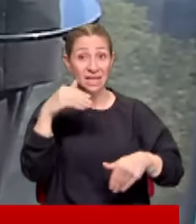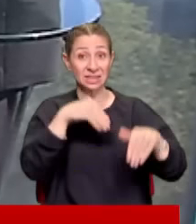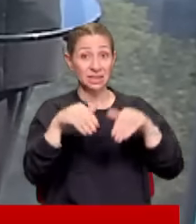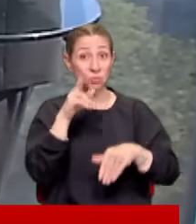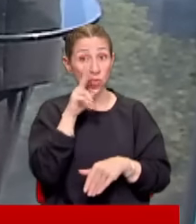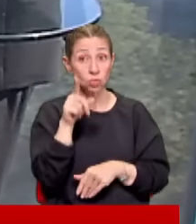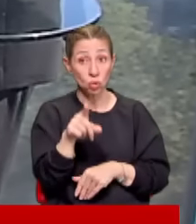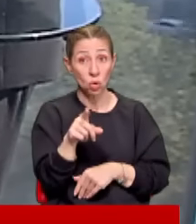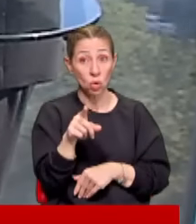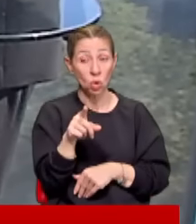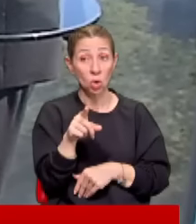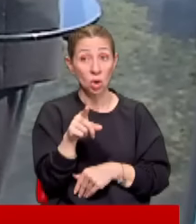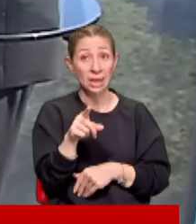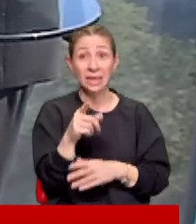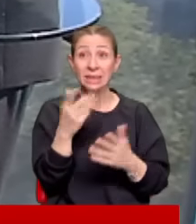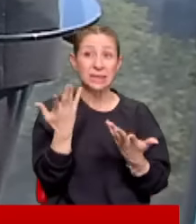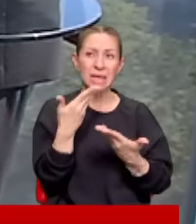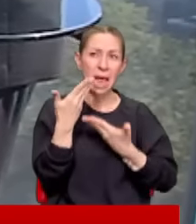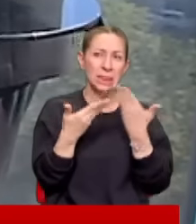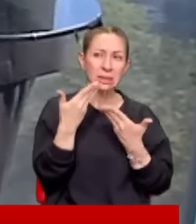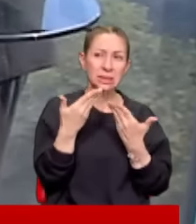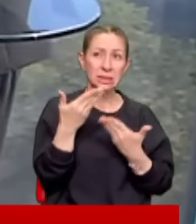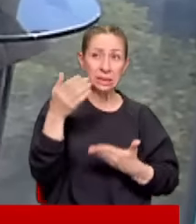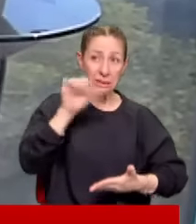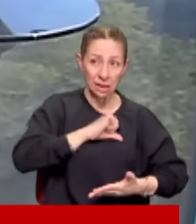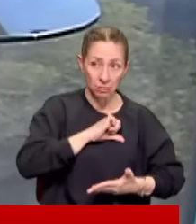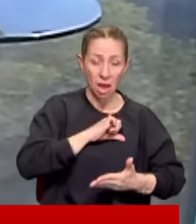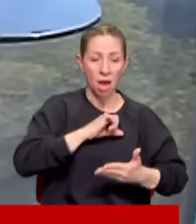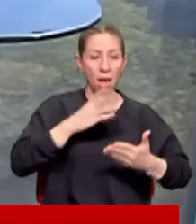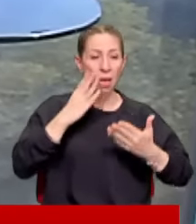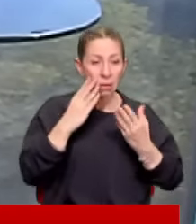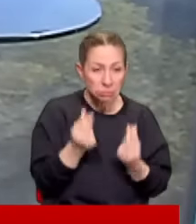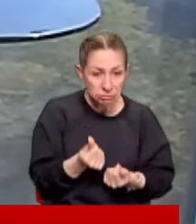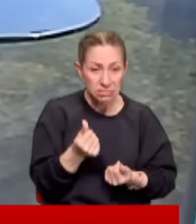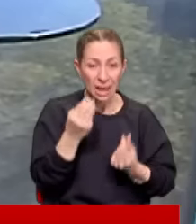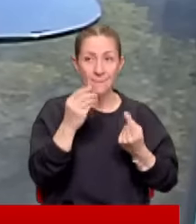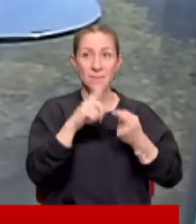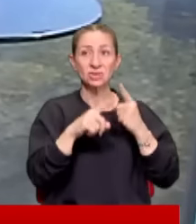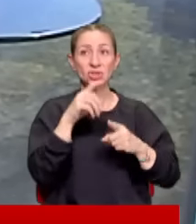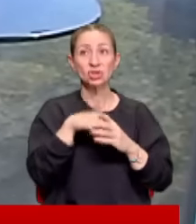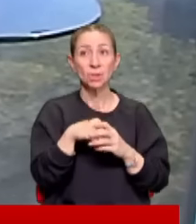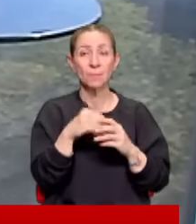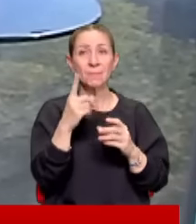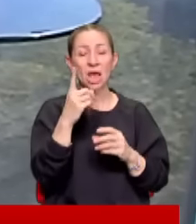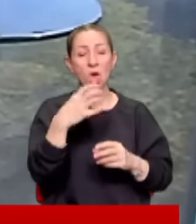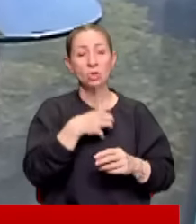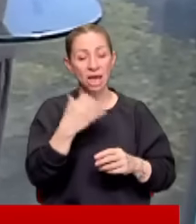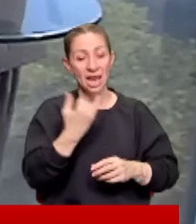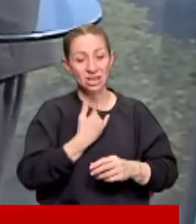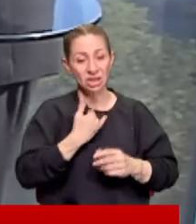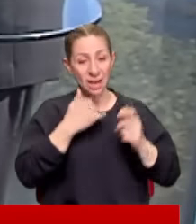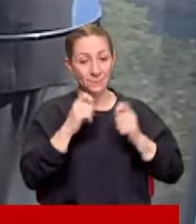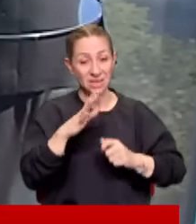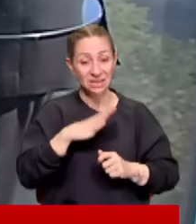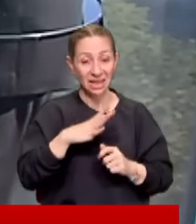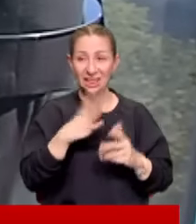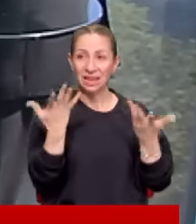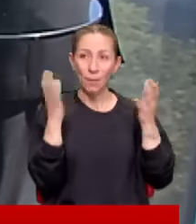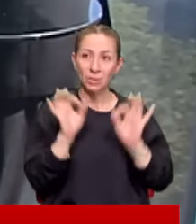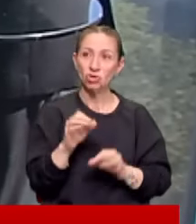sonucu nasıl tarif edilir? Yenilgi mi, hezimet mi İyi Parti açısından? Bir öz eleştiri yapmak isteseniz